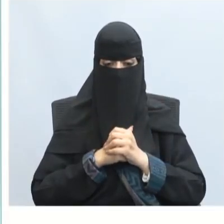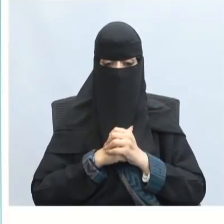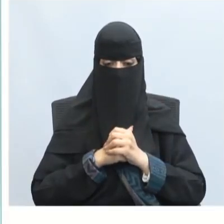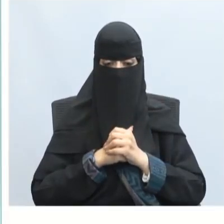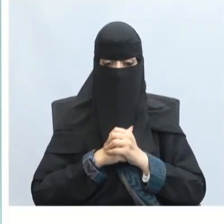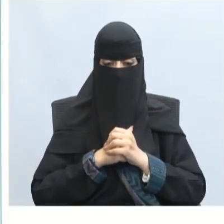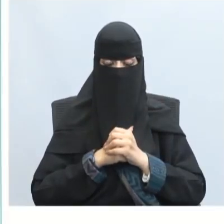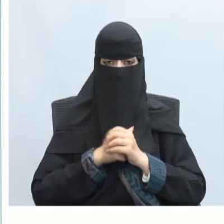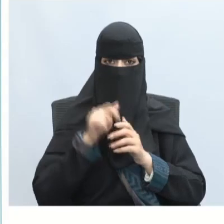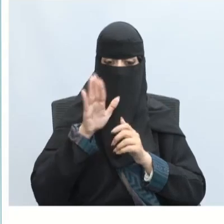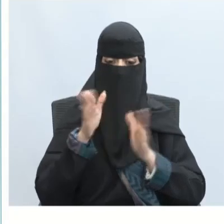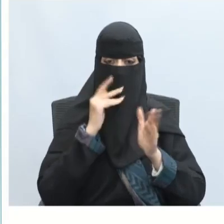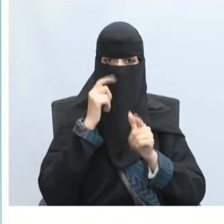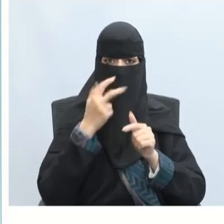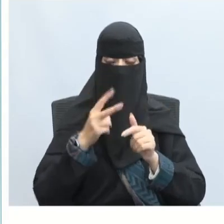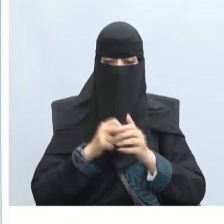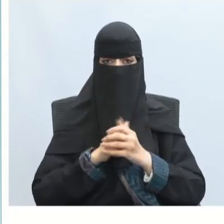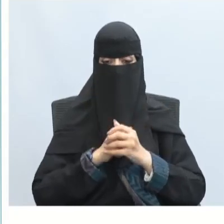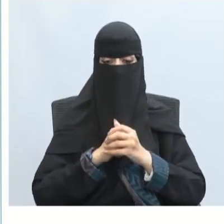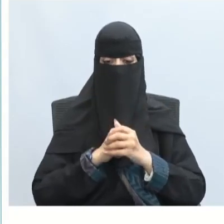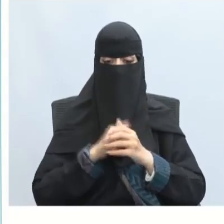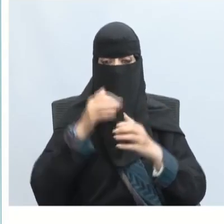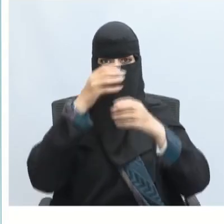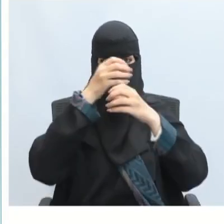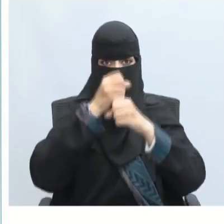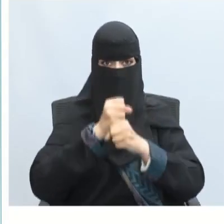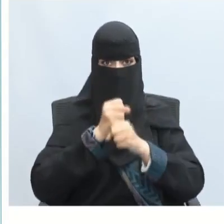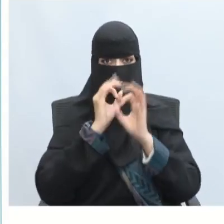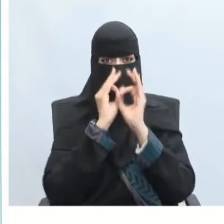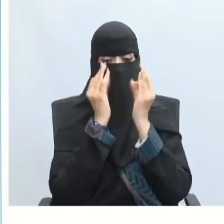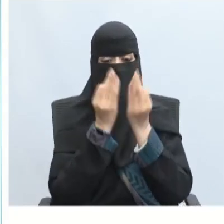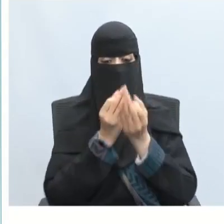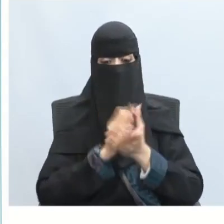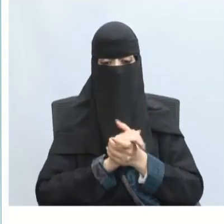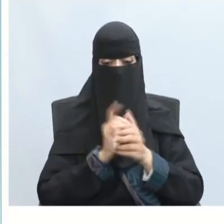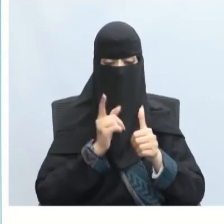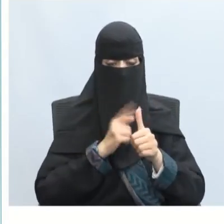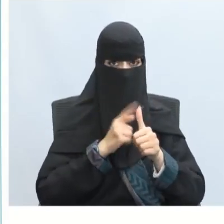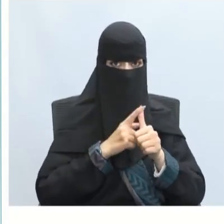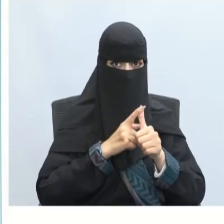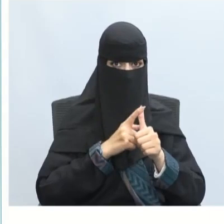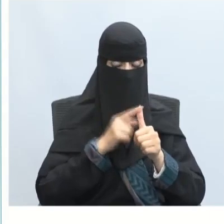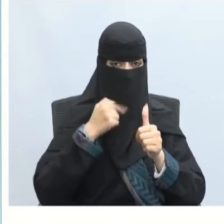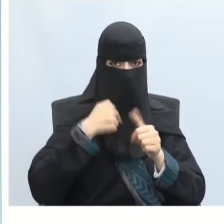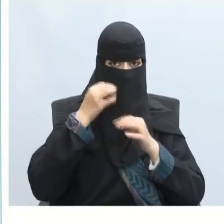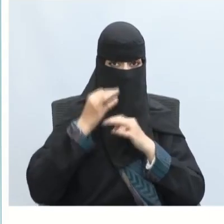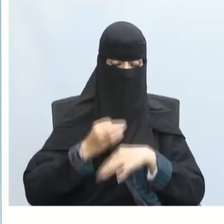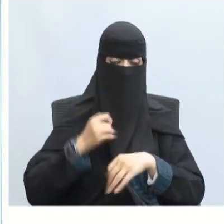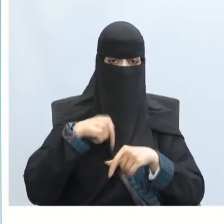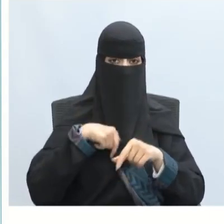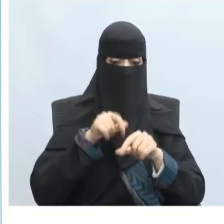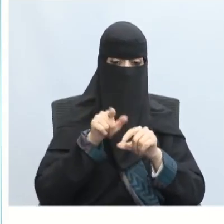بالانظمه من نتائج الالتزام بالانظمه حمايه المجتمع اولا